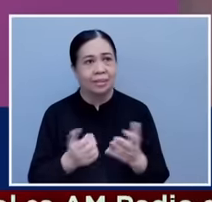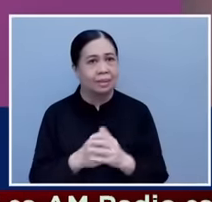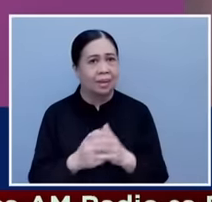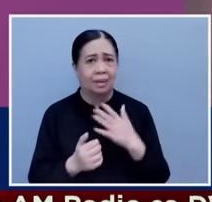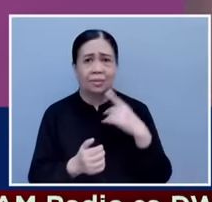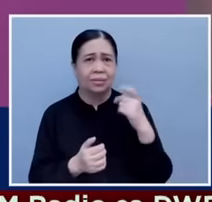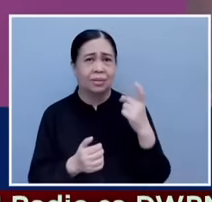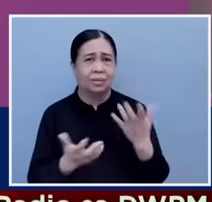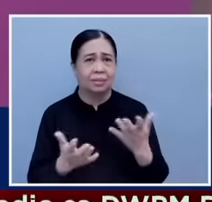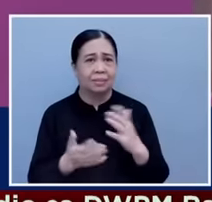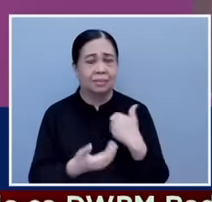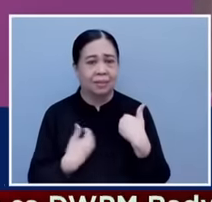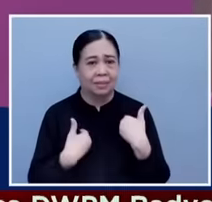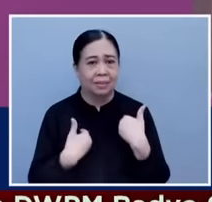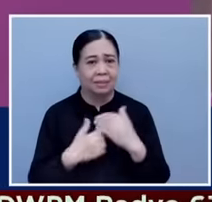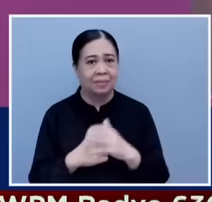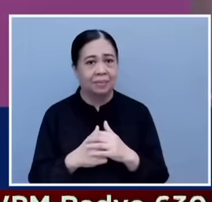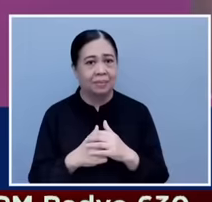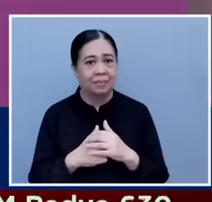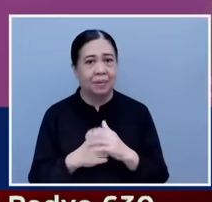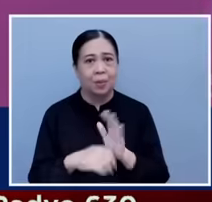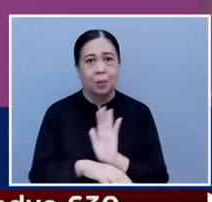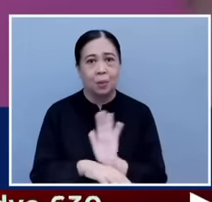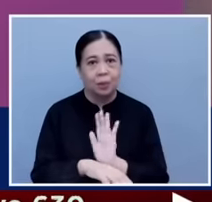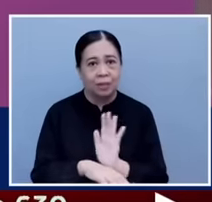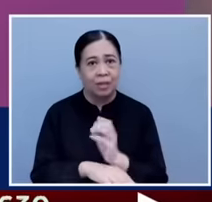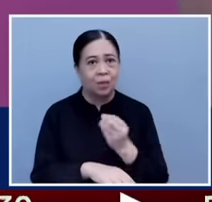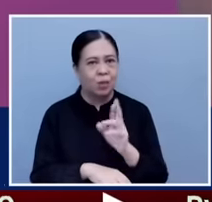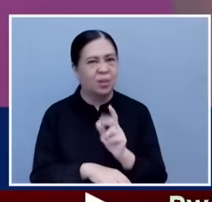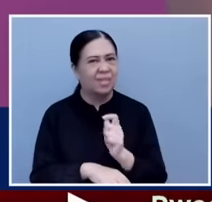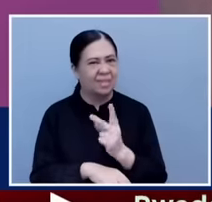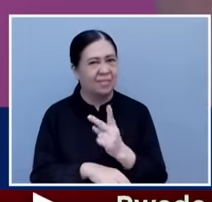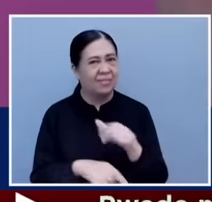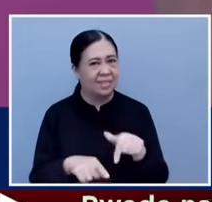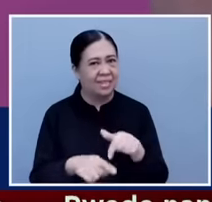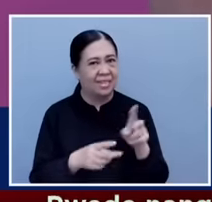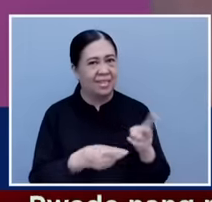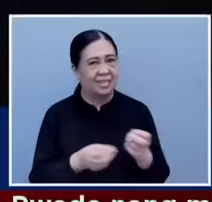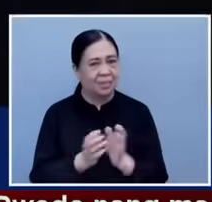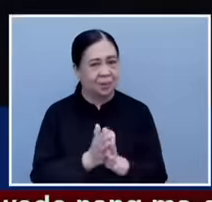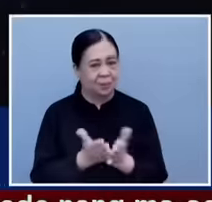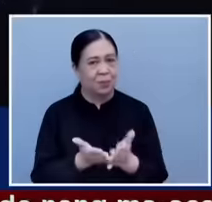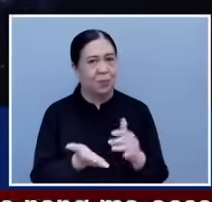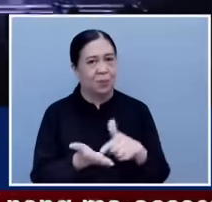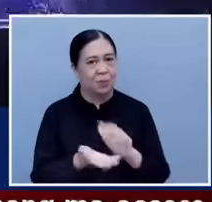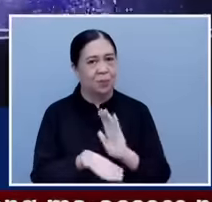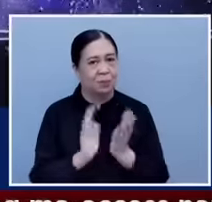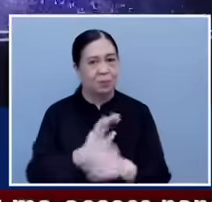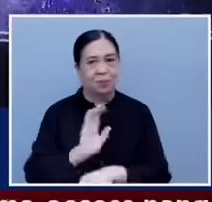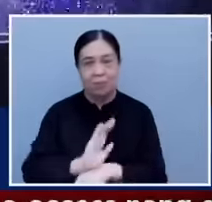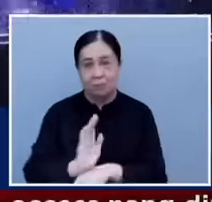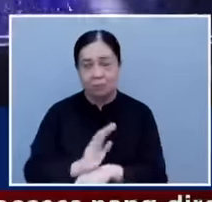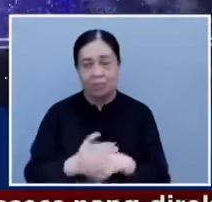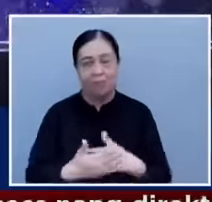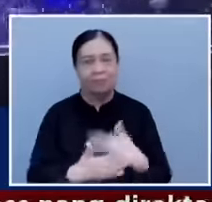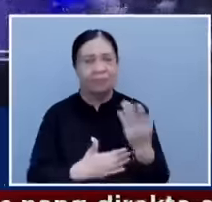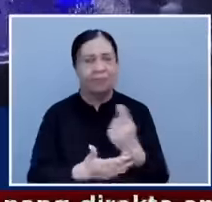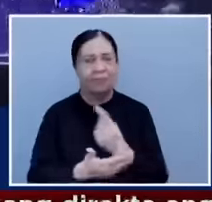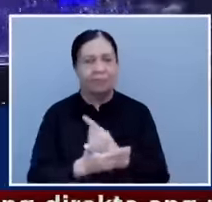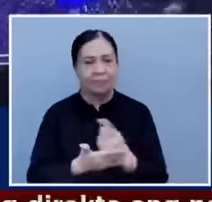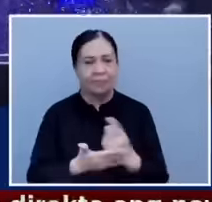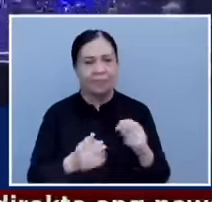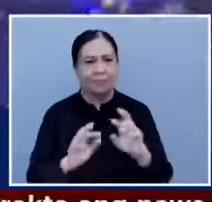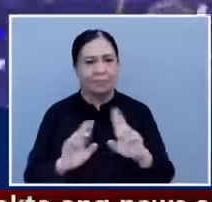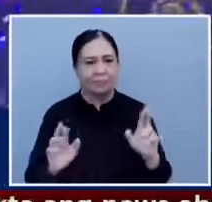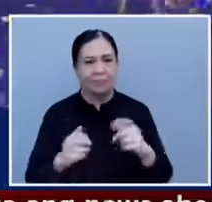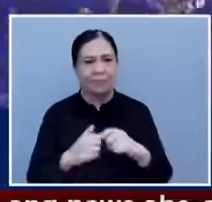namin, syempre, magkaroon ng movie or TV adaptation nitong Queen of the Universe. Sa susunod na linggo, aarangkada na ang Miss